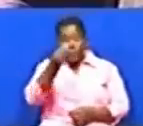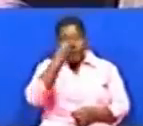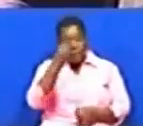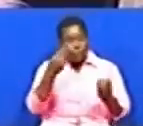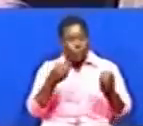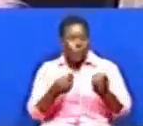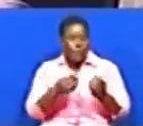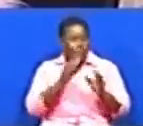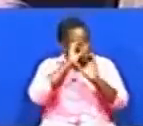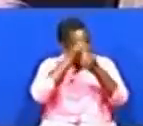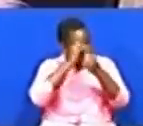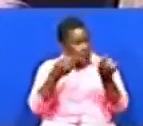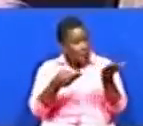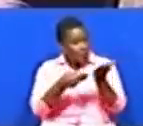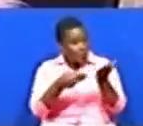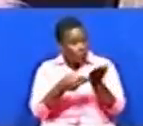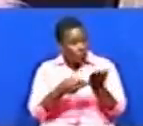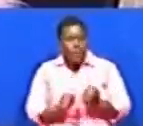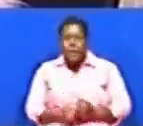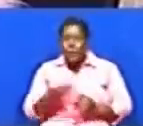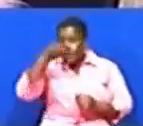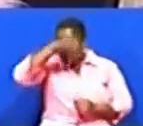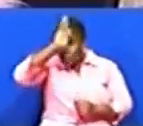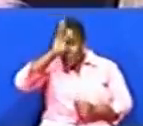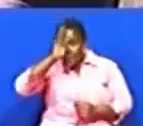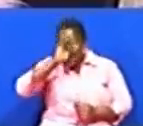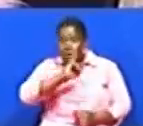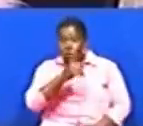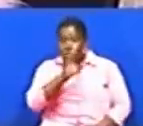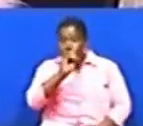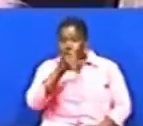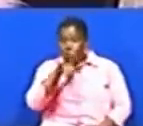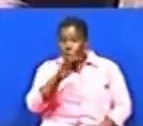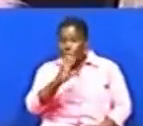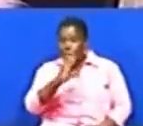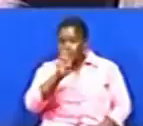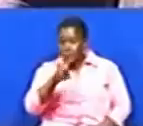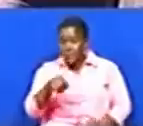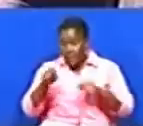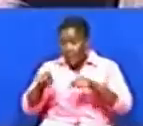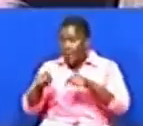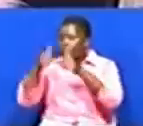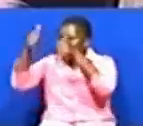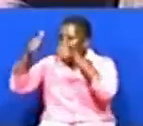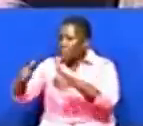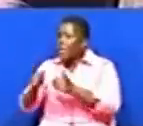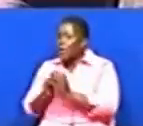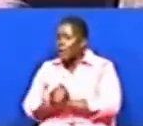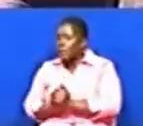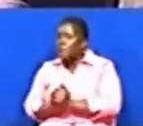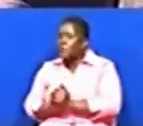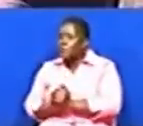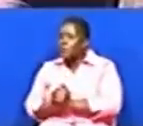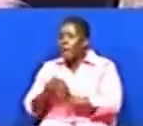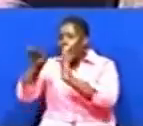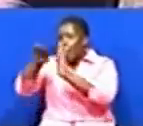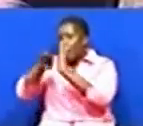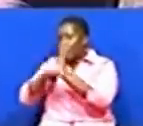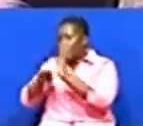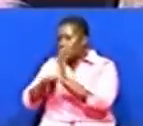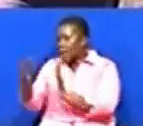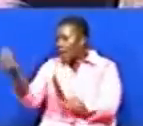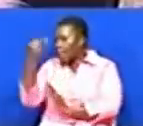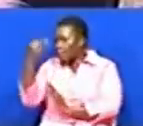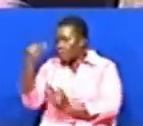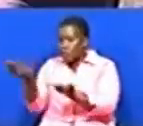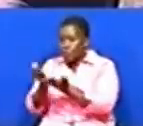wa Elimu, Sayansi na Teknolojia Profesa Joyce Ndalichako leo jijini Dodoma ametangaza mihula ya masomo na ratiba zake kwa